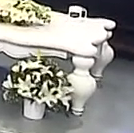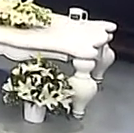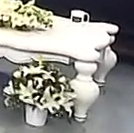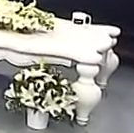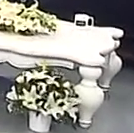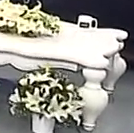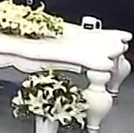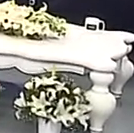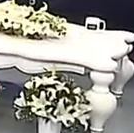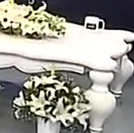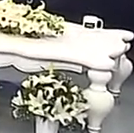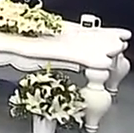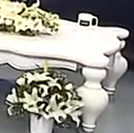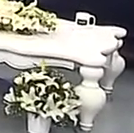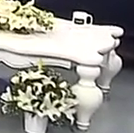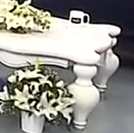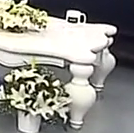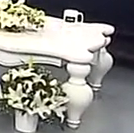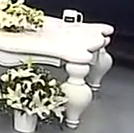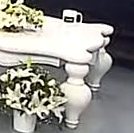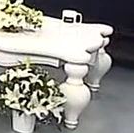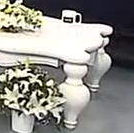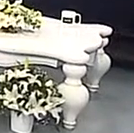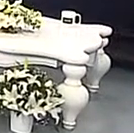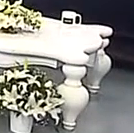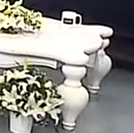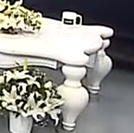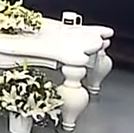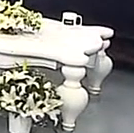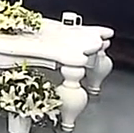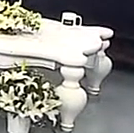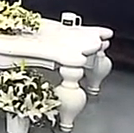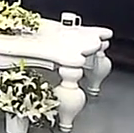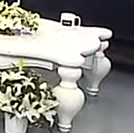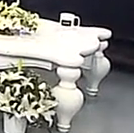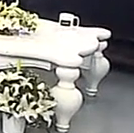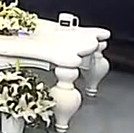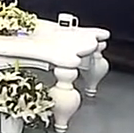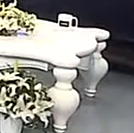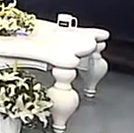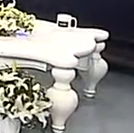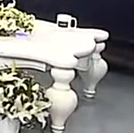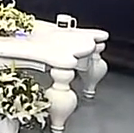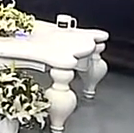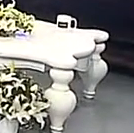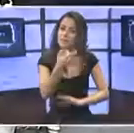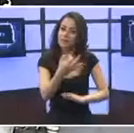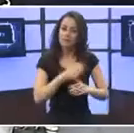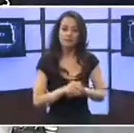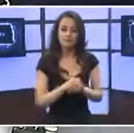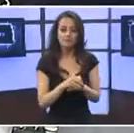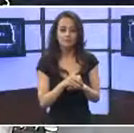stüdyomuz çiçek bahçesi gibi. Kesinlikle. Bir o kadar da dışarıda var. Bir teşekkür edelim. Edelim,